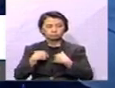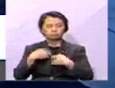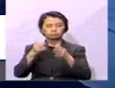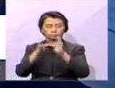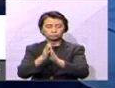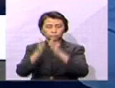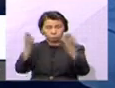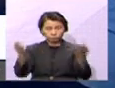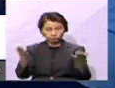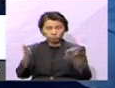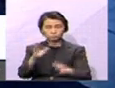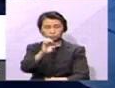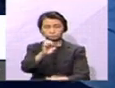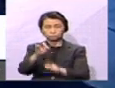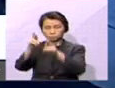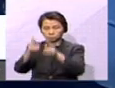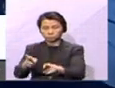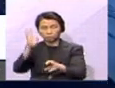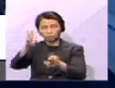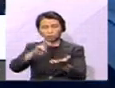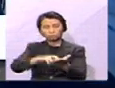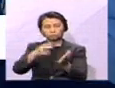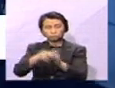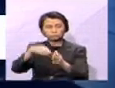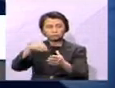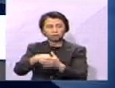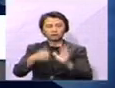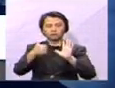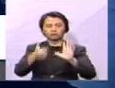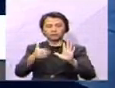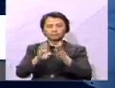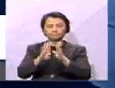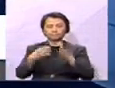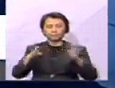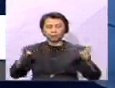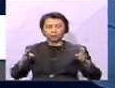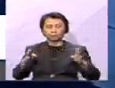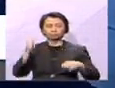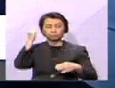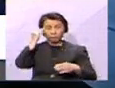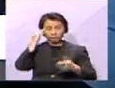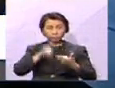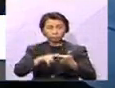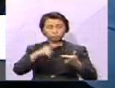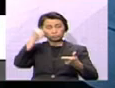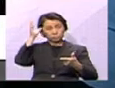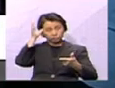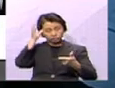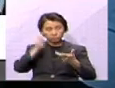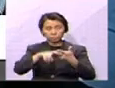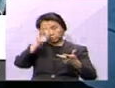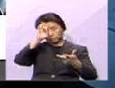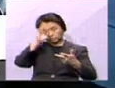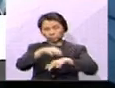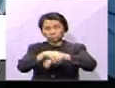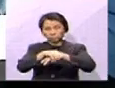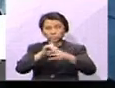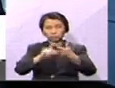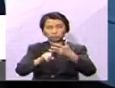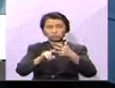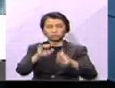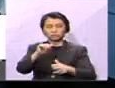erakyat yang akan diterjemahkan dalam enam bahasa iaitu bahasa Melayu Cina Tamil inggeris